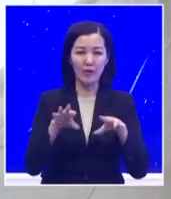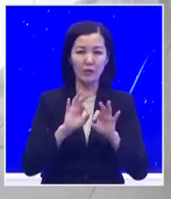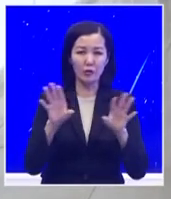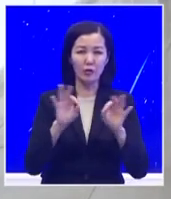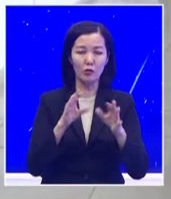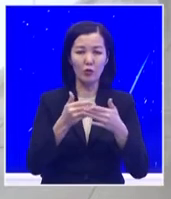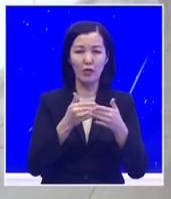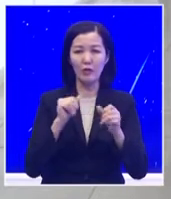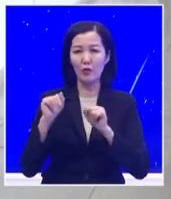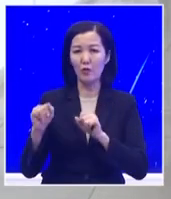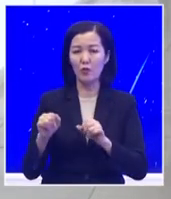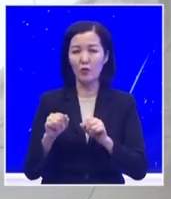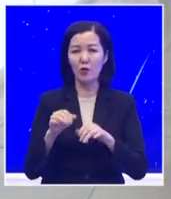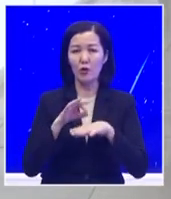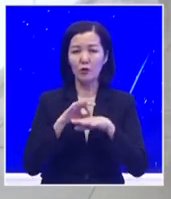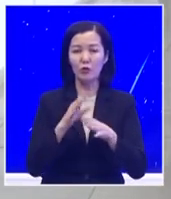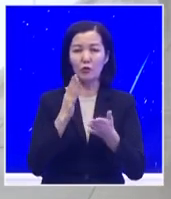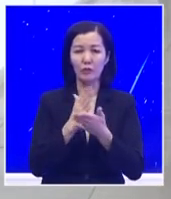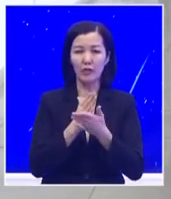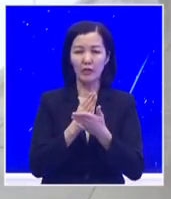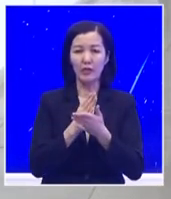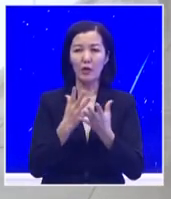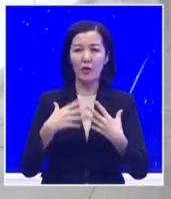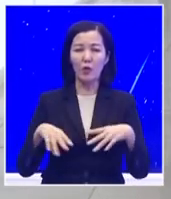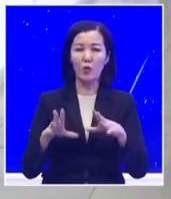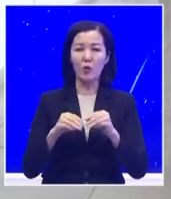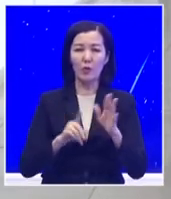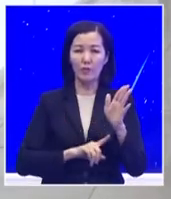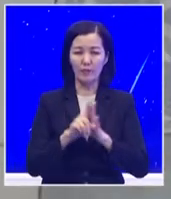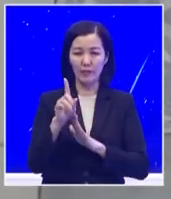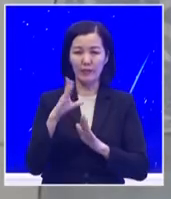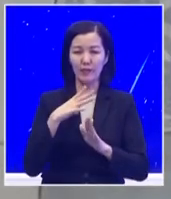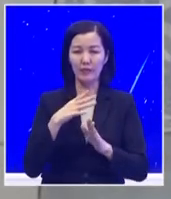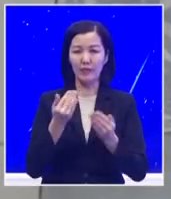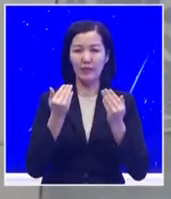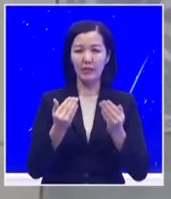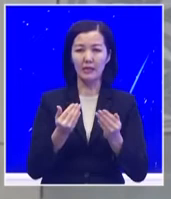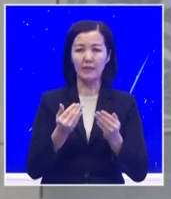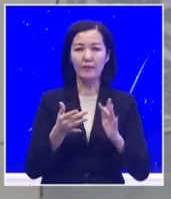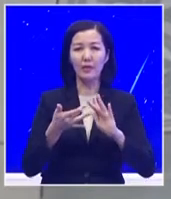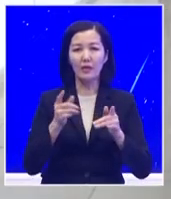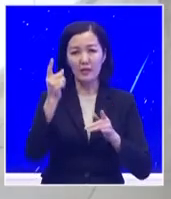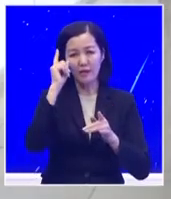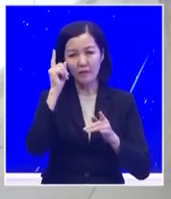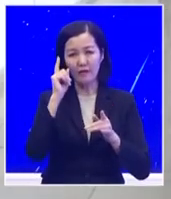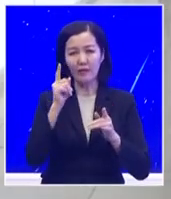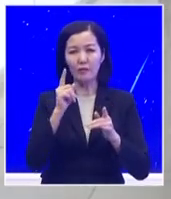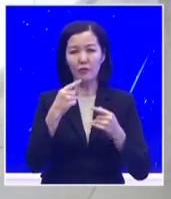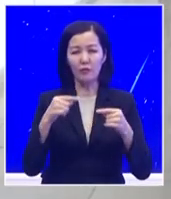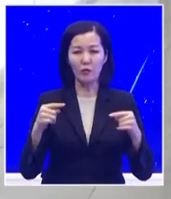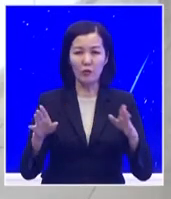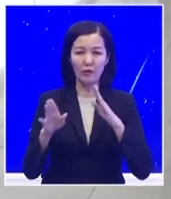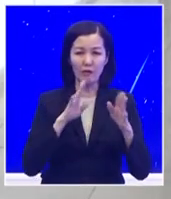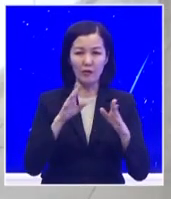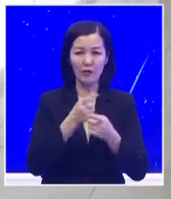алдын алу жұмыстарын жастар арасында, қоғам арасында сосын қолға алып жүзеге асырып жатырмыз. Инстаграм, Фейсбук, басқа да әлеуметтік желілерде